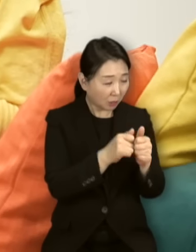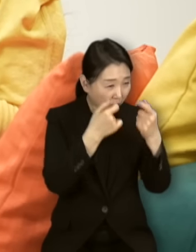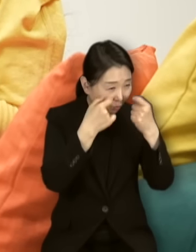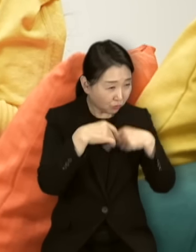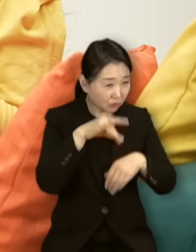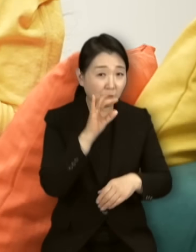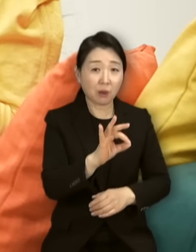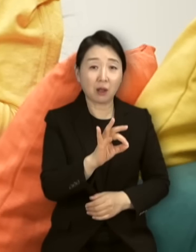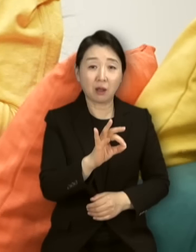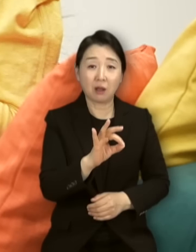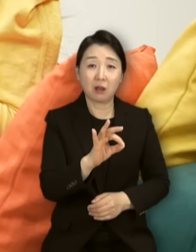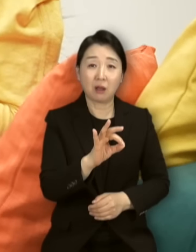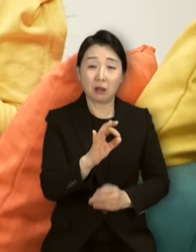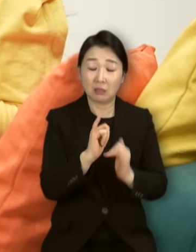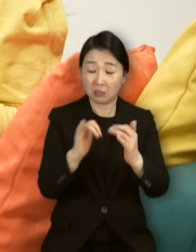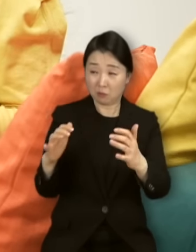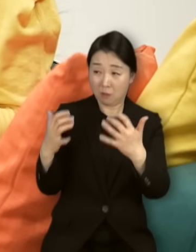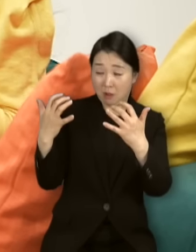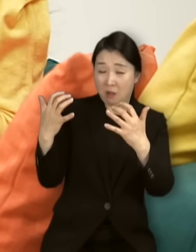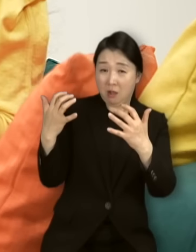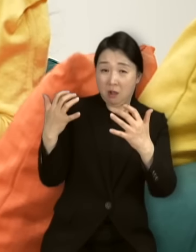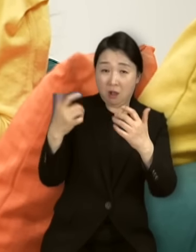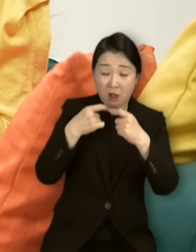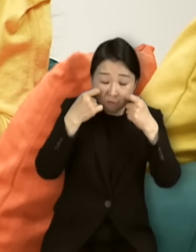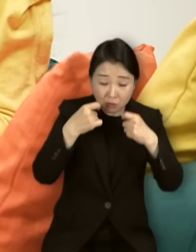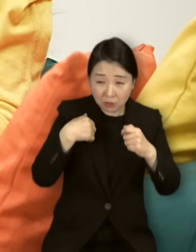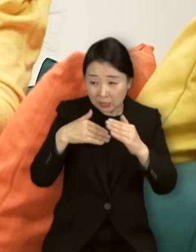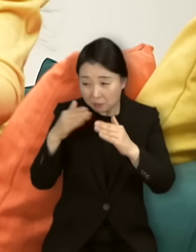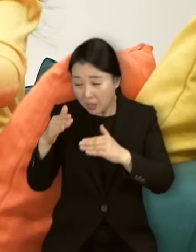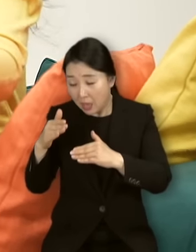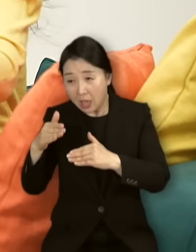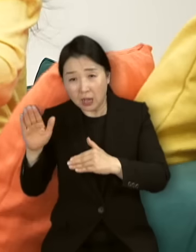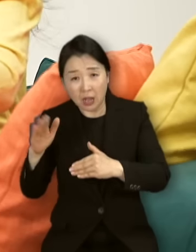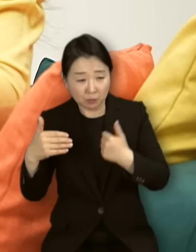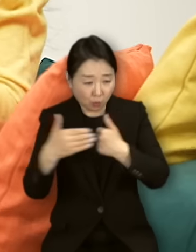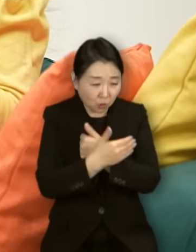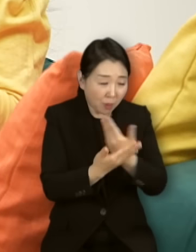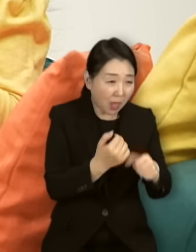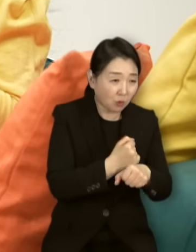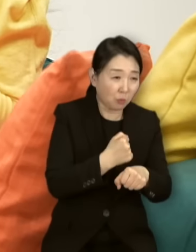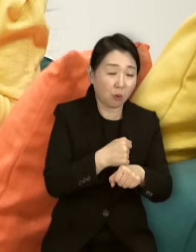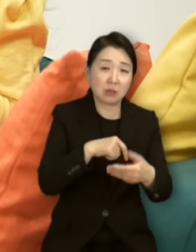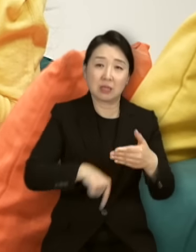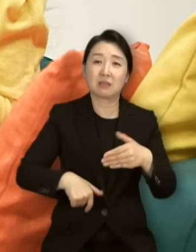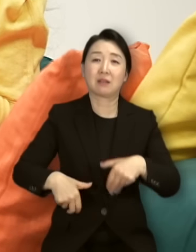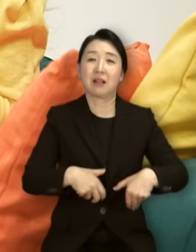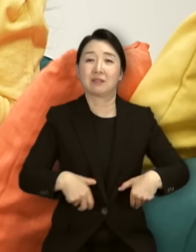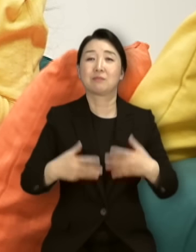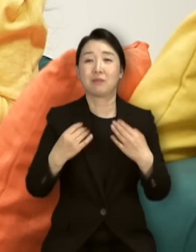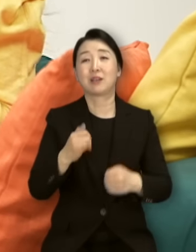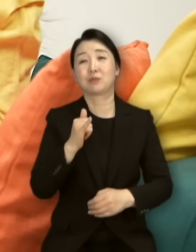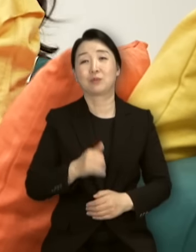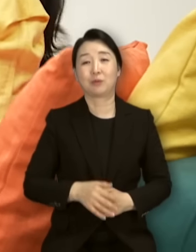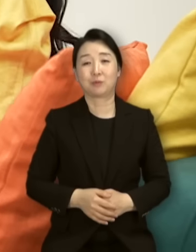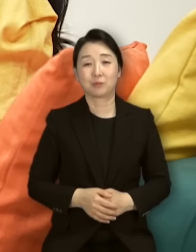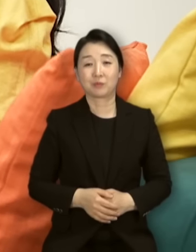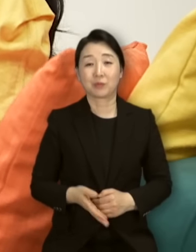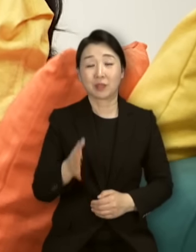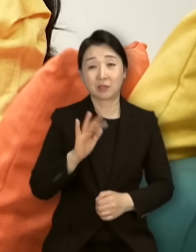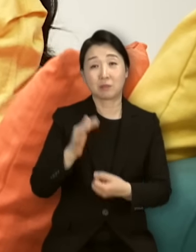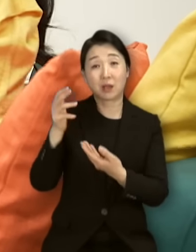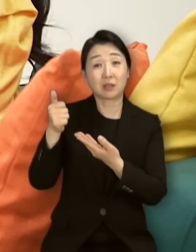갈등이 굉장히 많은 싹 하나님이 그때 이렇게 보듬을 수 있는 저 저의 마음을 주시더라고요 어